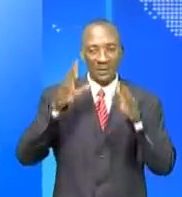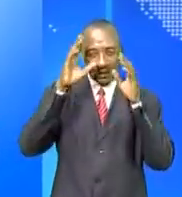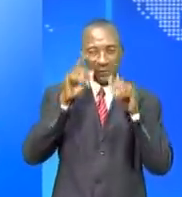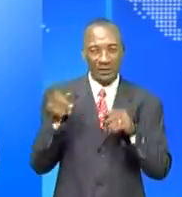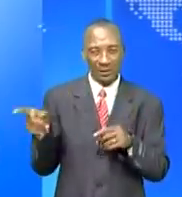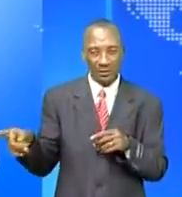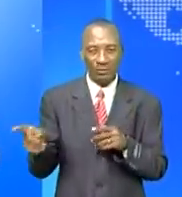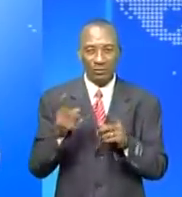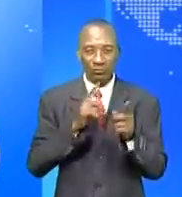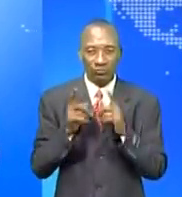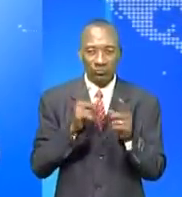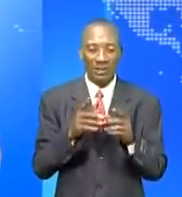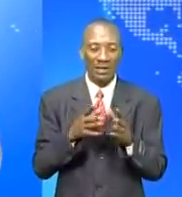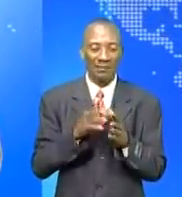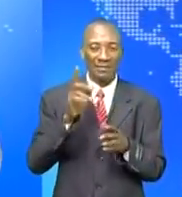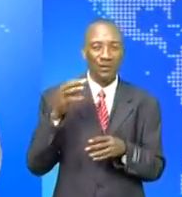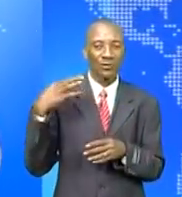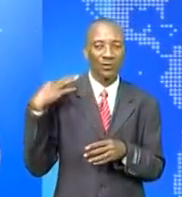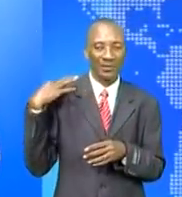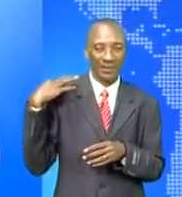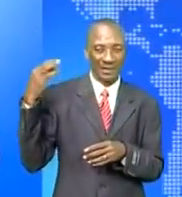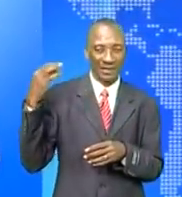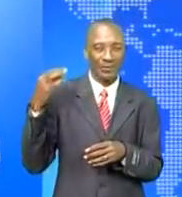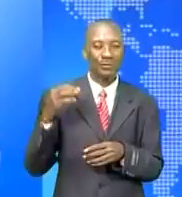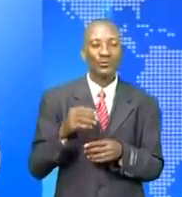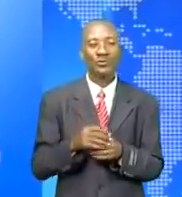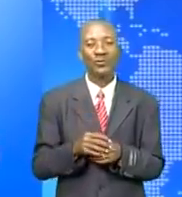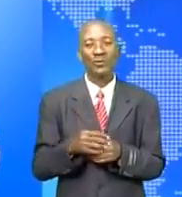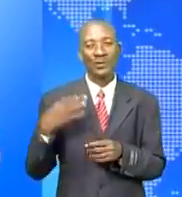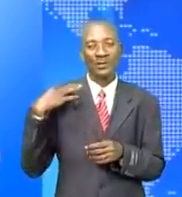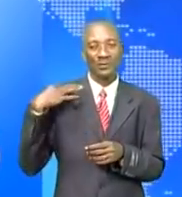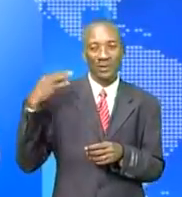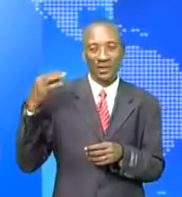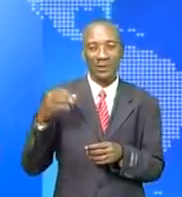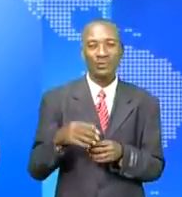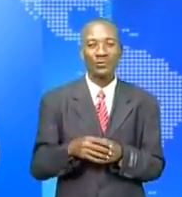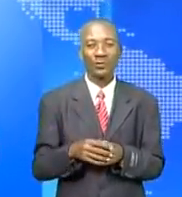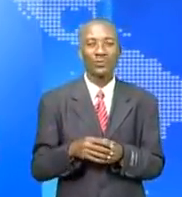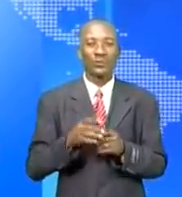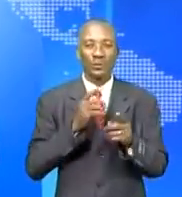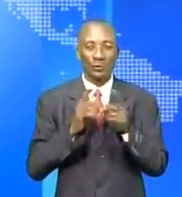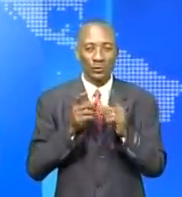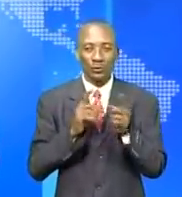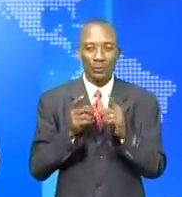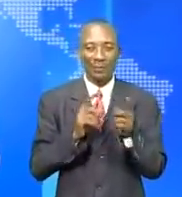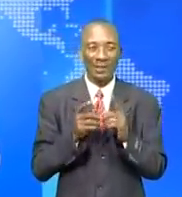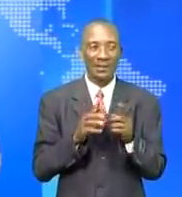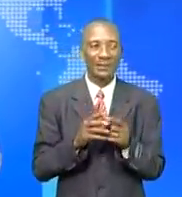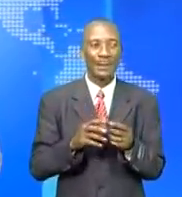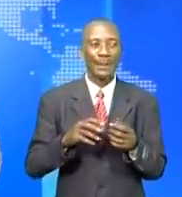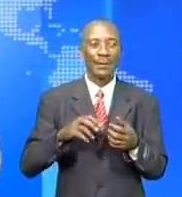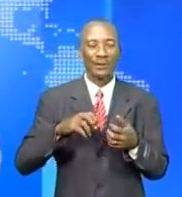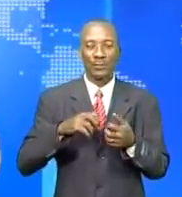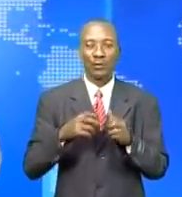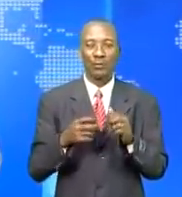une délégation de la SNEL venue parler de ses problèmes et puis avec l'espace Grand Kassai qui souhaite voir le poste de